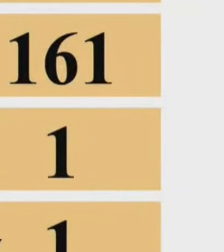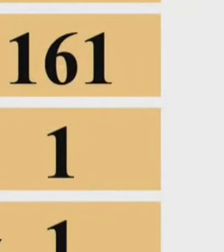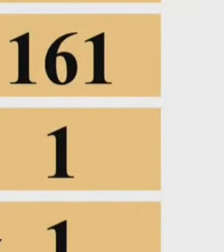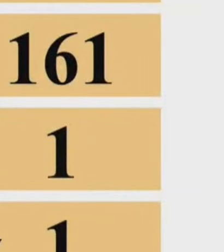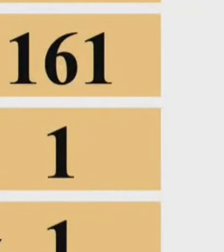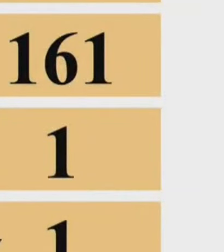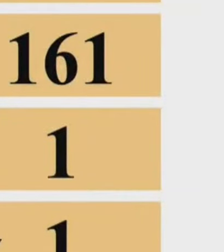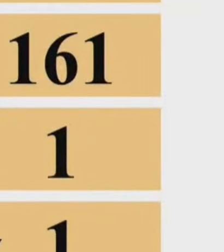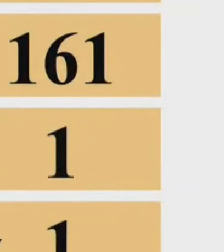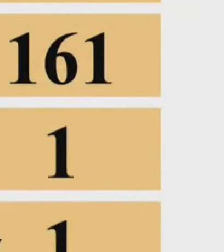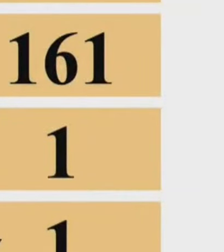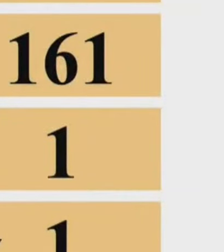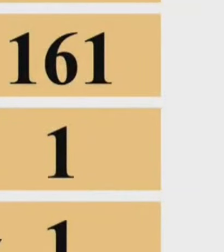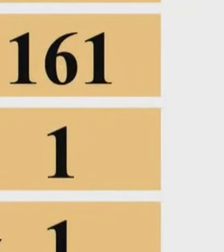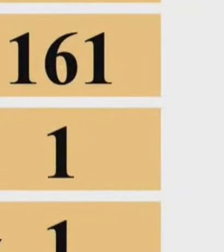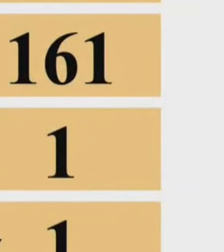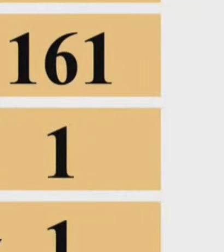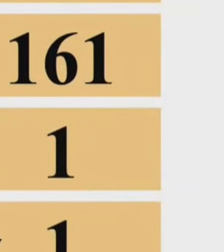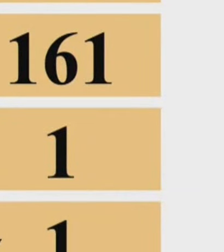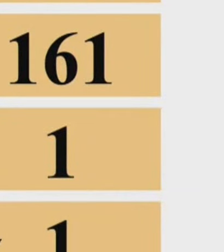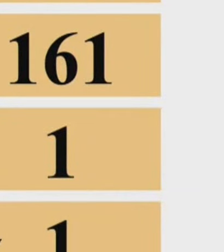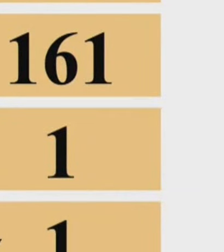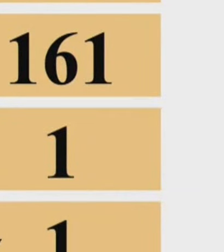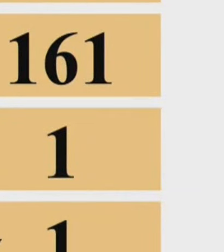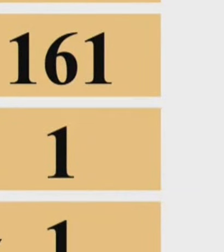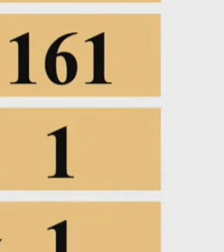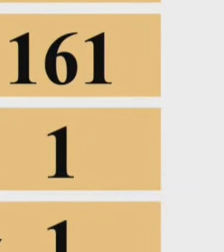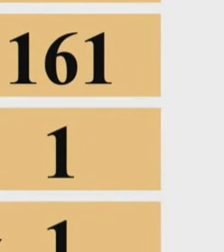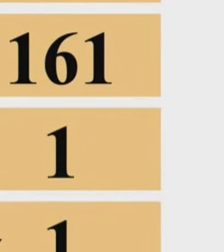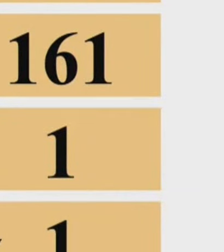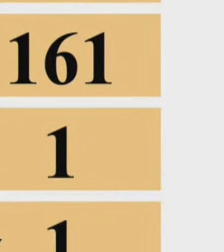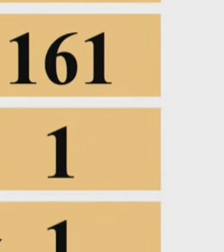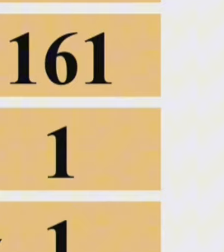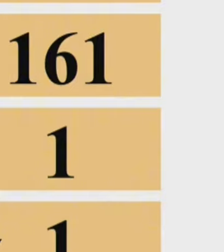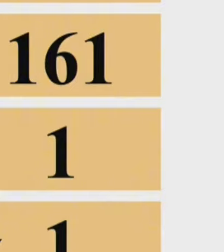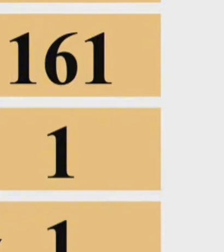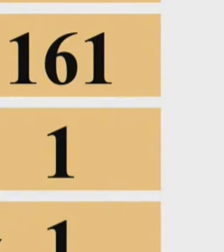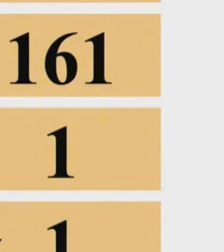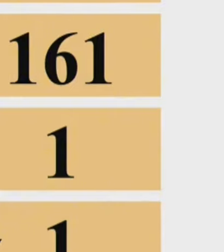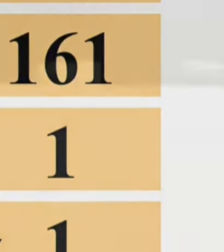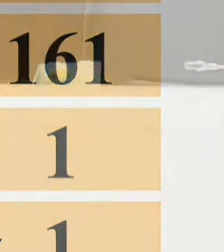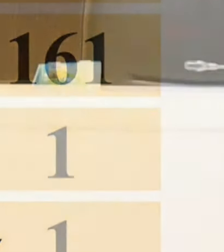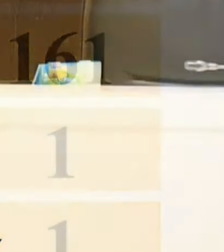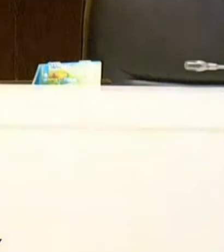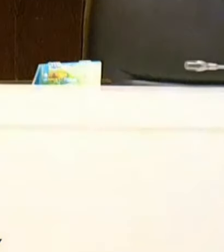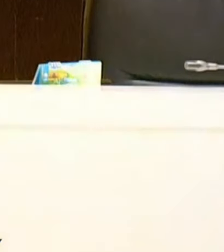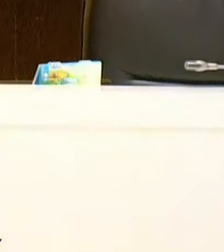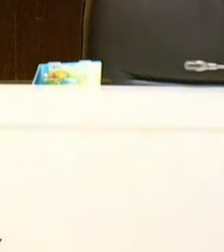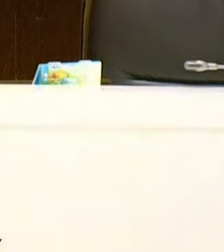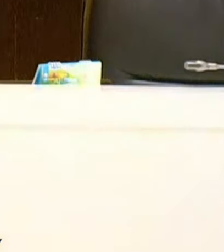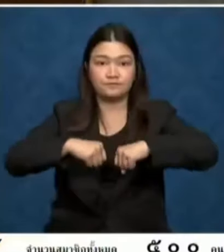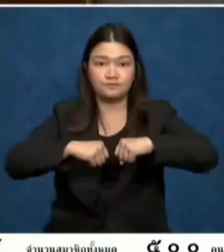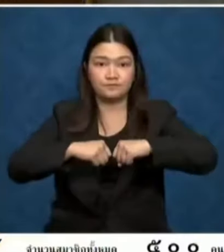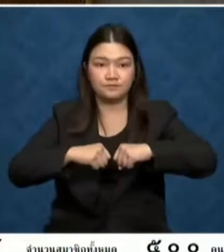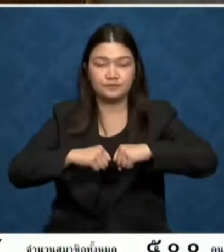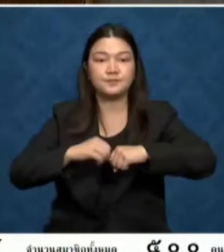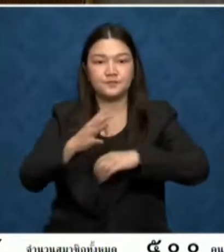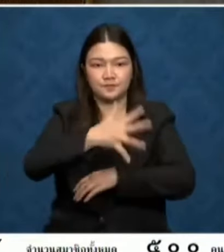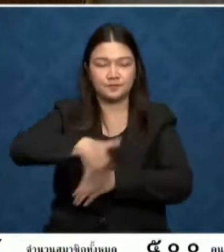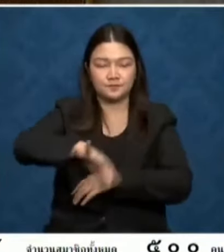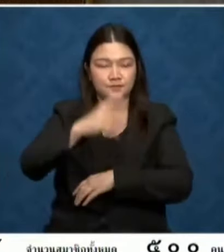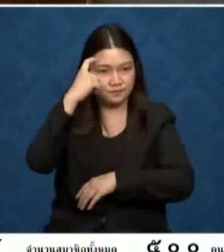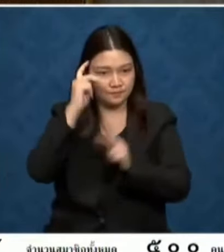วย278ไม่เห็นด้วย161งดออกเสียง1ไม่ลงคะแนนเสียง1ครับเป็นว่าที่ประชุมมีมติเห็นด้วยกับคณะกรรมการ